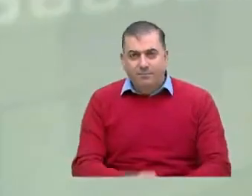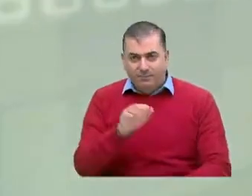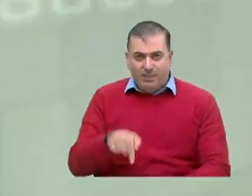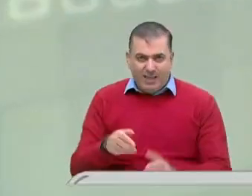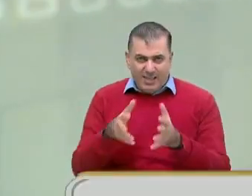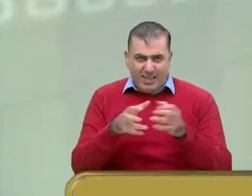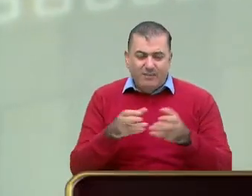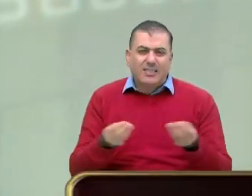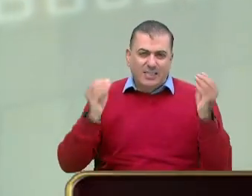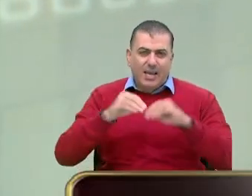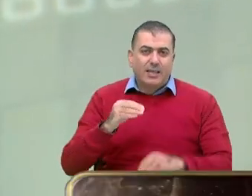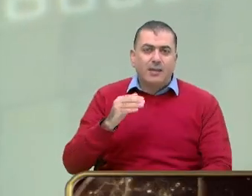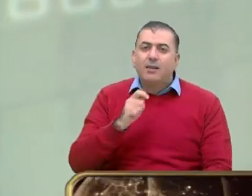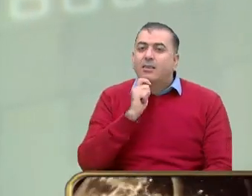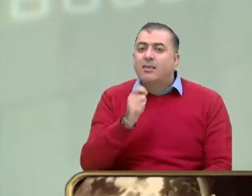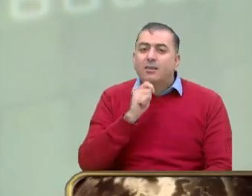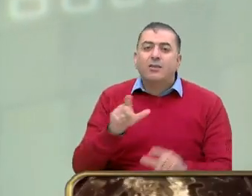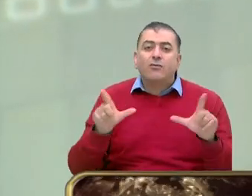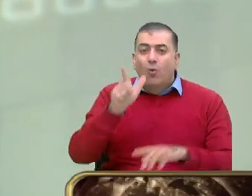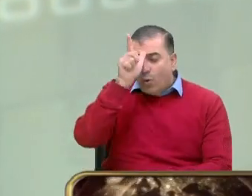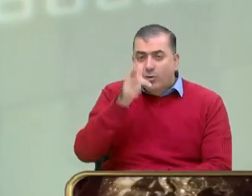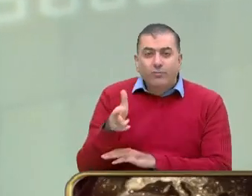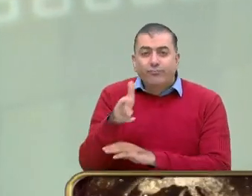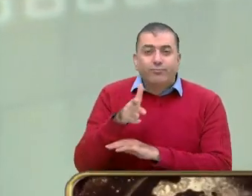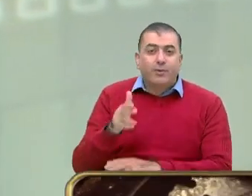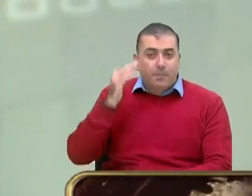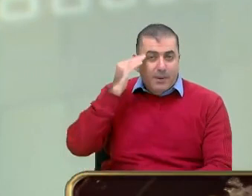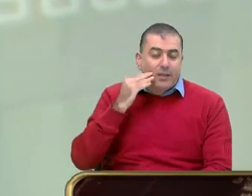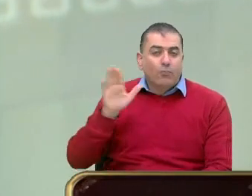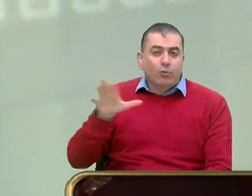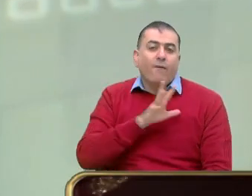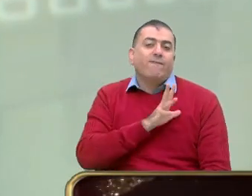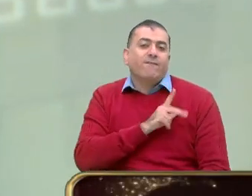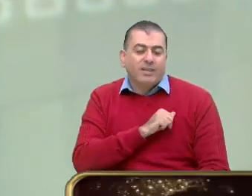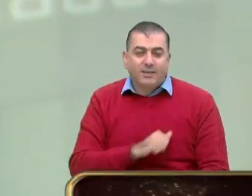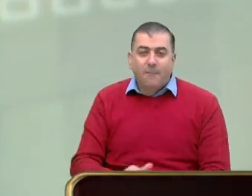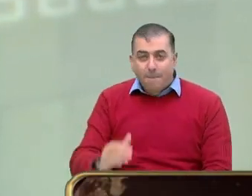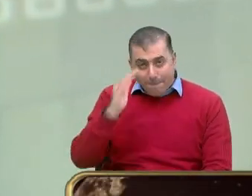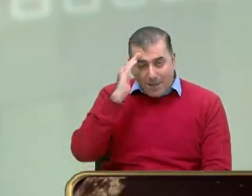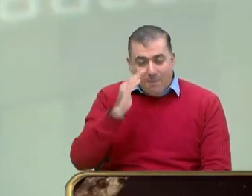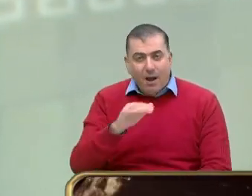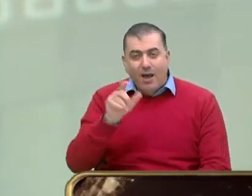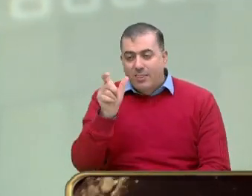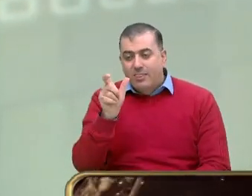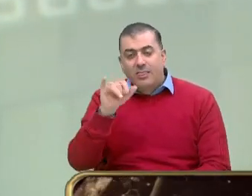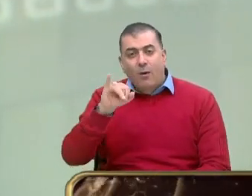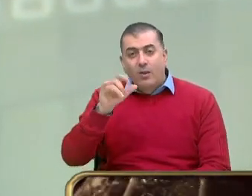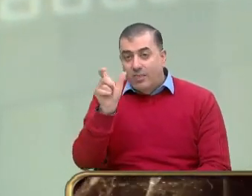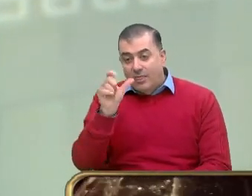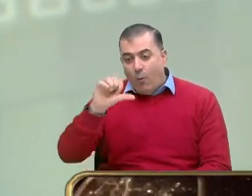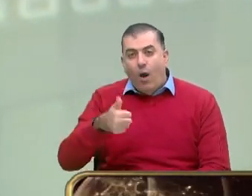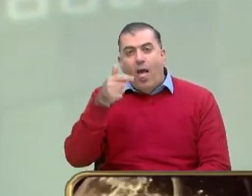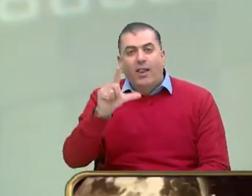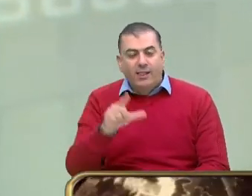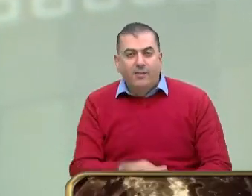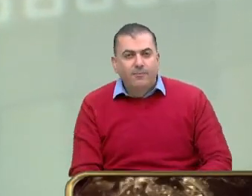تنضم إلينا مشاهدينا من الضفة الغربية مراسلة التلفزيون الأردني نوال حجازي. نوال، مرحبا بك. نتحدث عن إعلان الخارجية